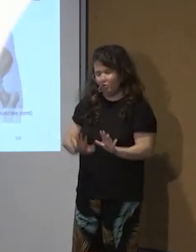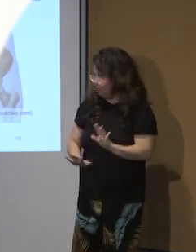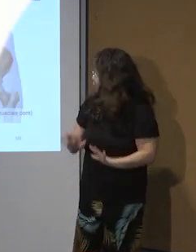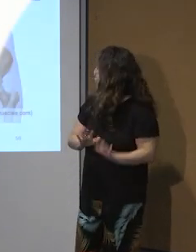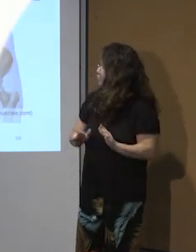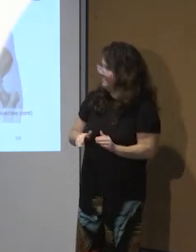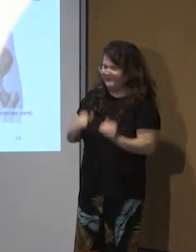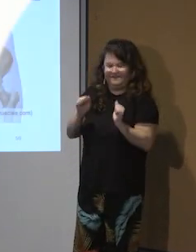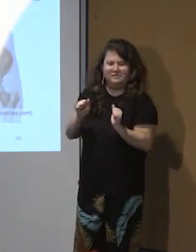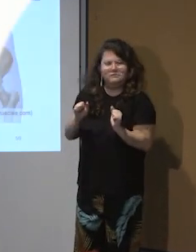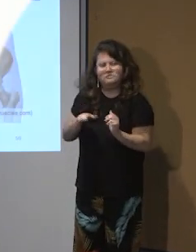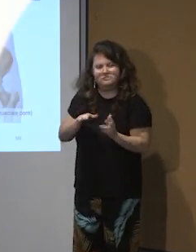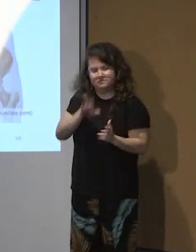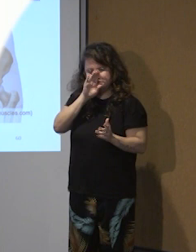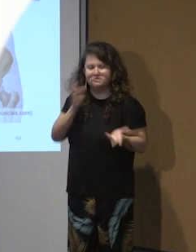Alors,